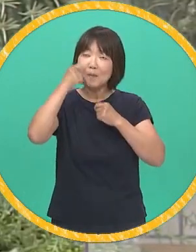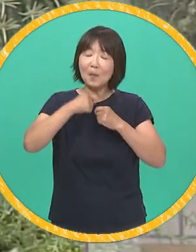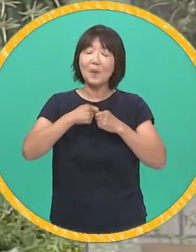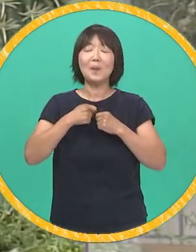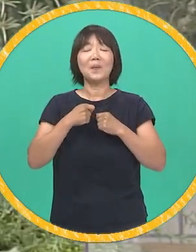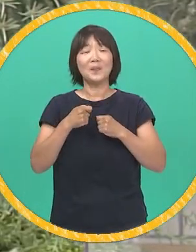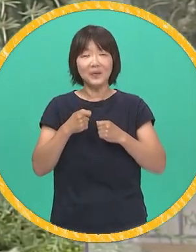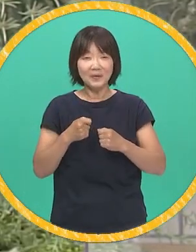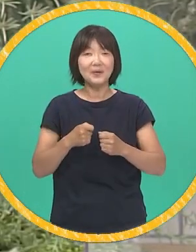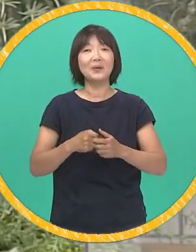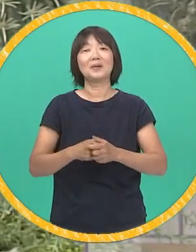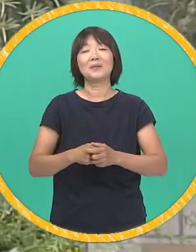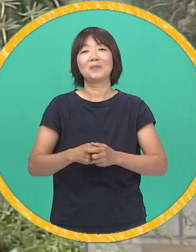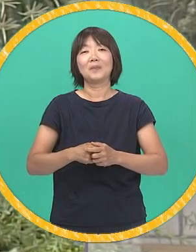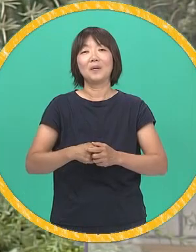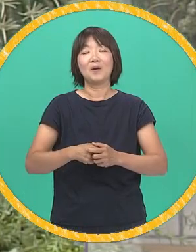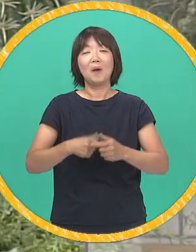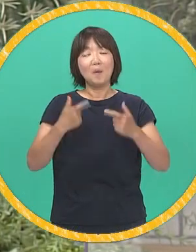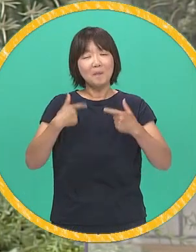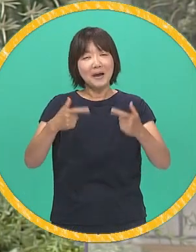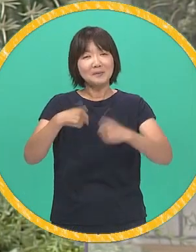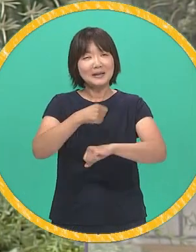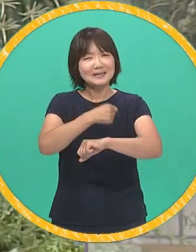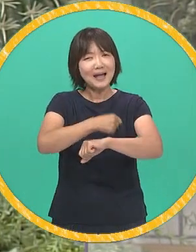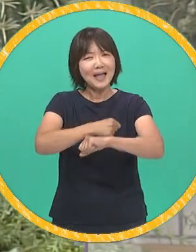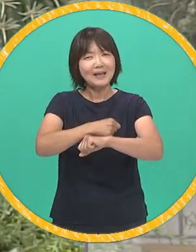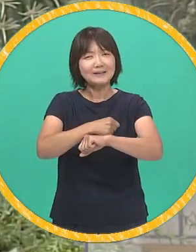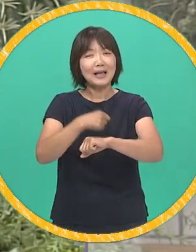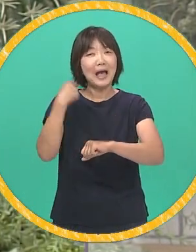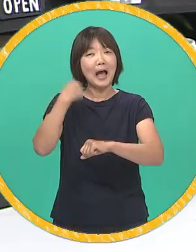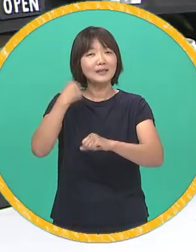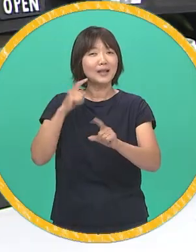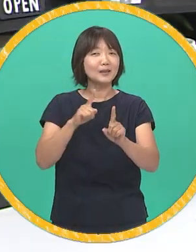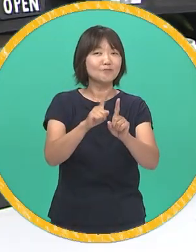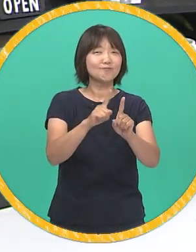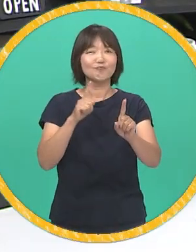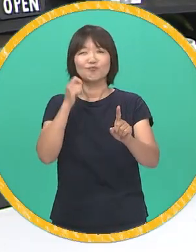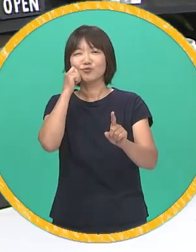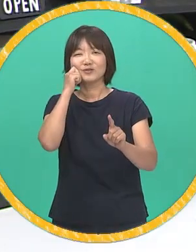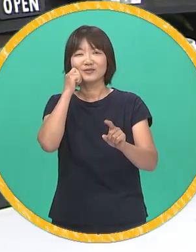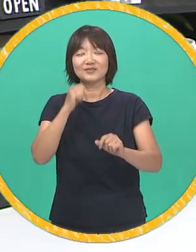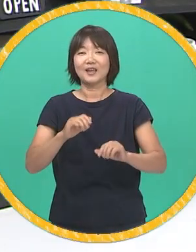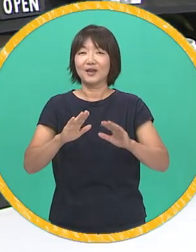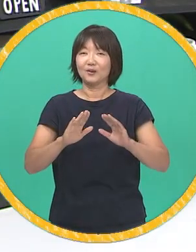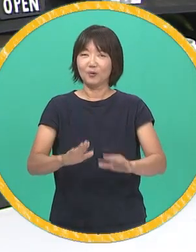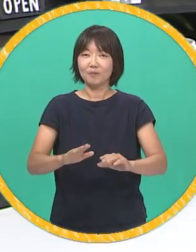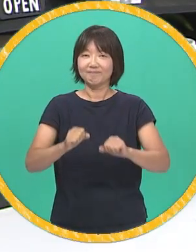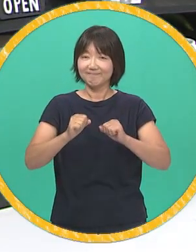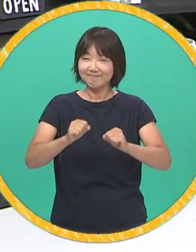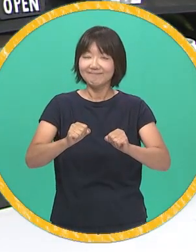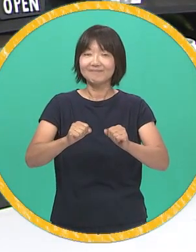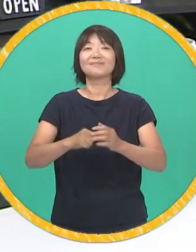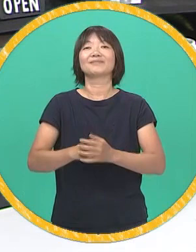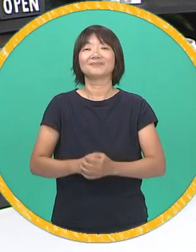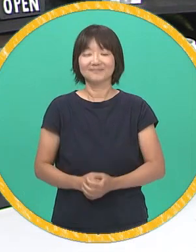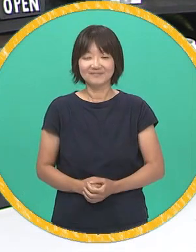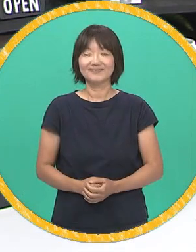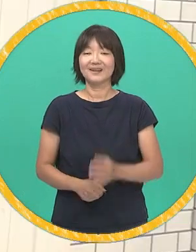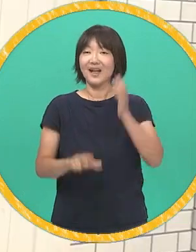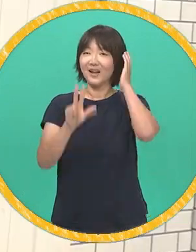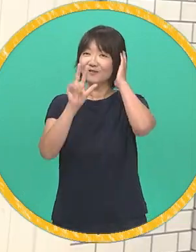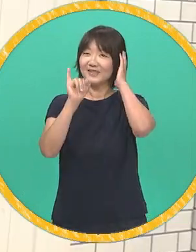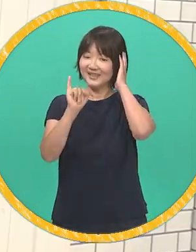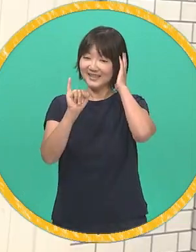殺すもう漫画やっぱり日大変だが追いつかなくてなんか落ちさに影響も頑張って行きたいと思います